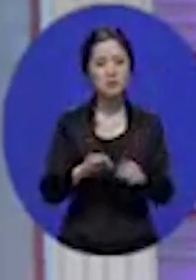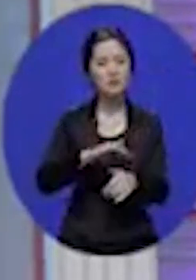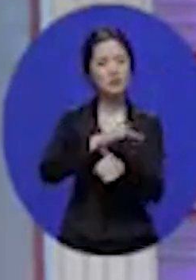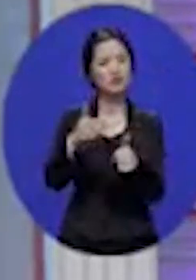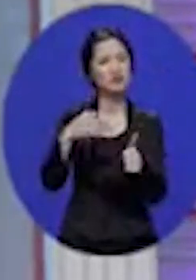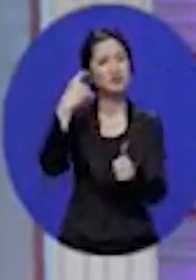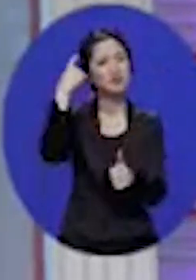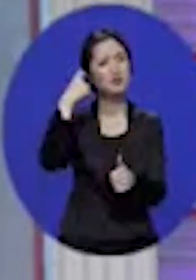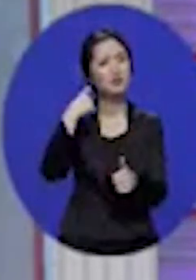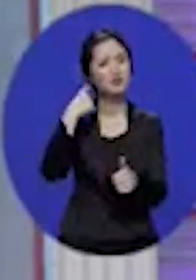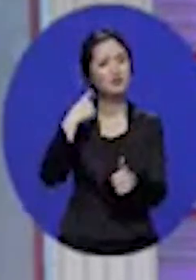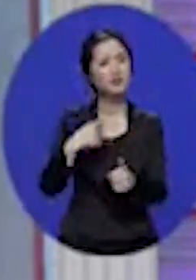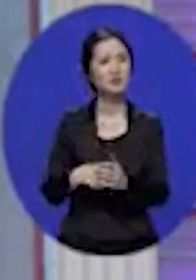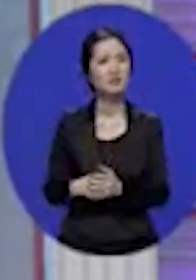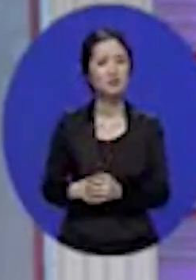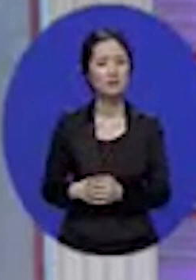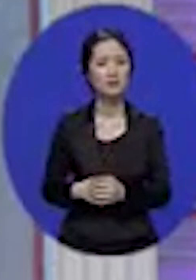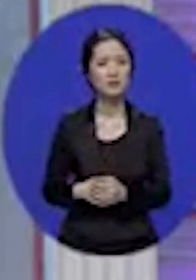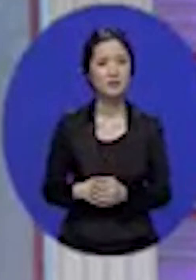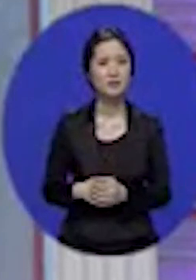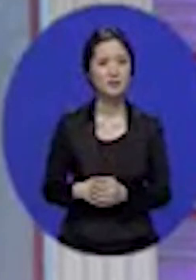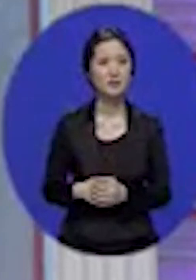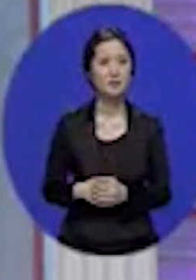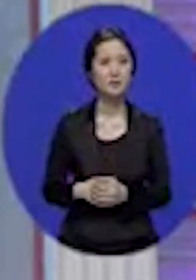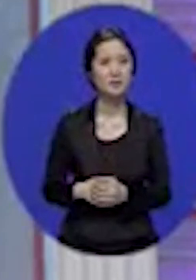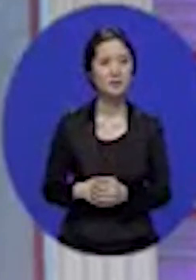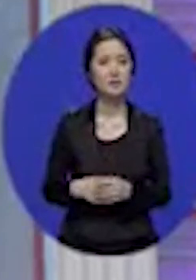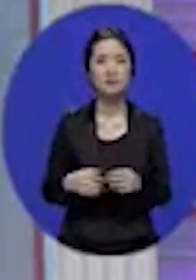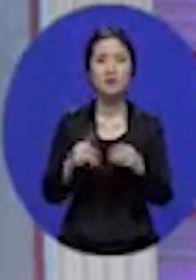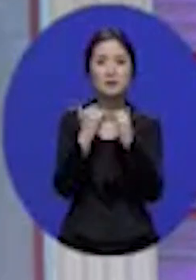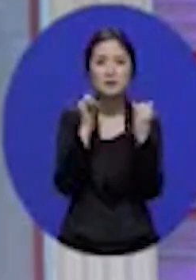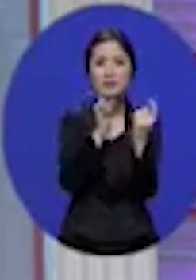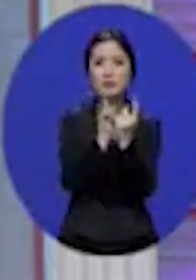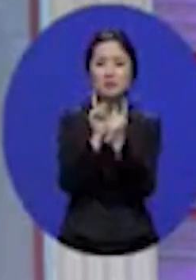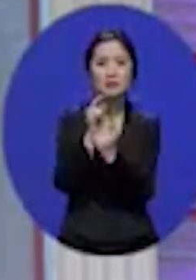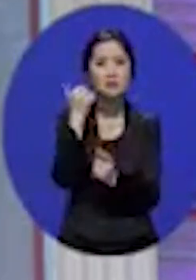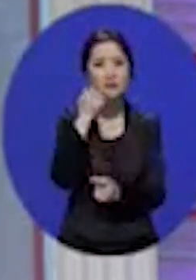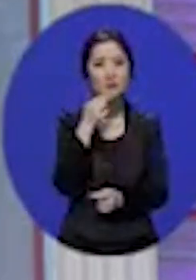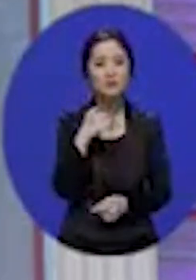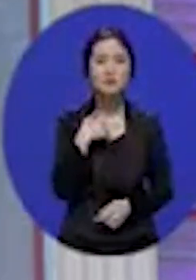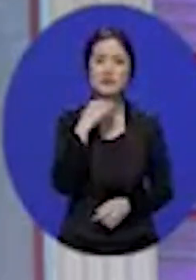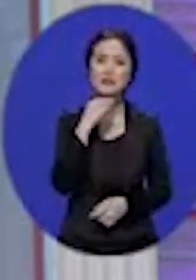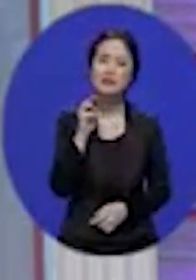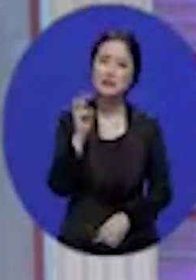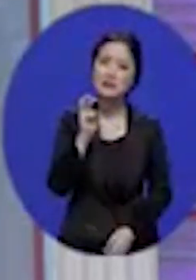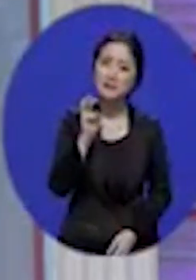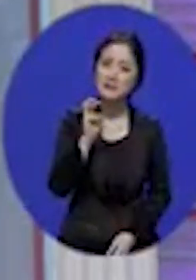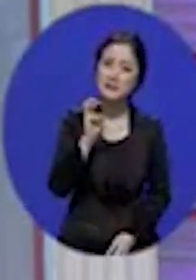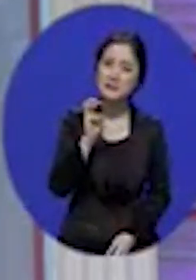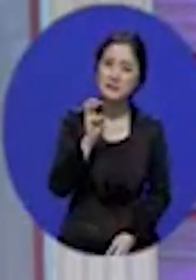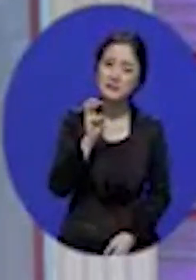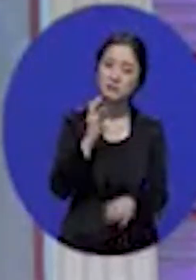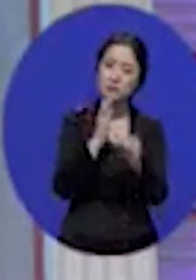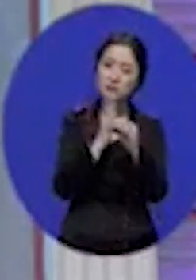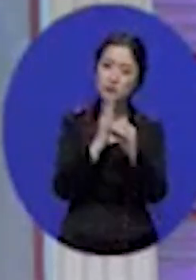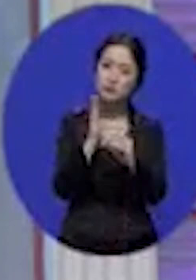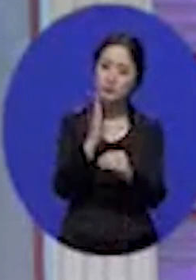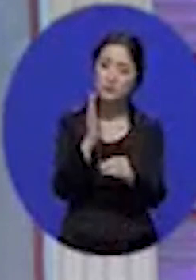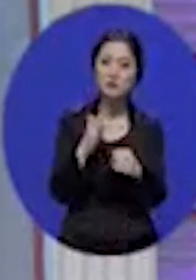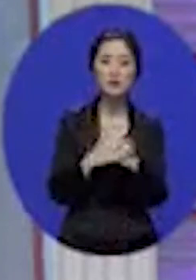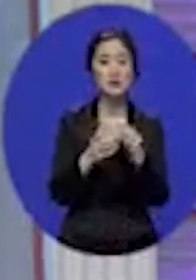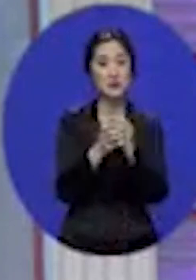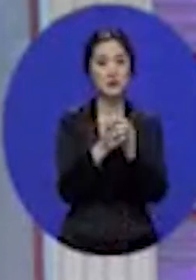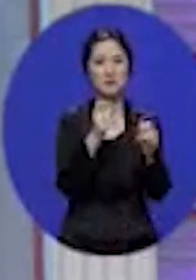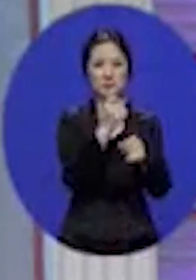것 같은 느낌? 그러니까 아무도 만날 사람도 없고 서른 초중반이었으니까 다 친구들 이미